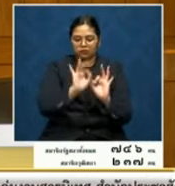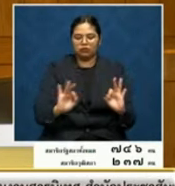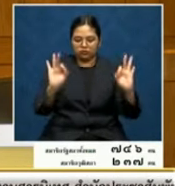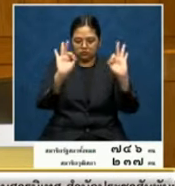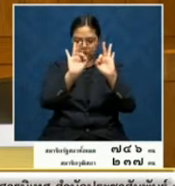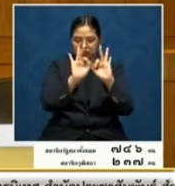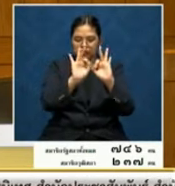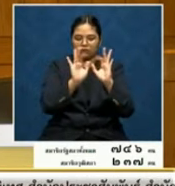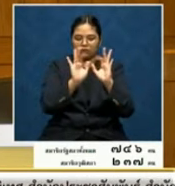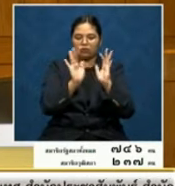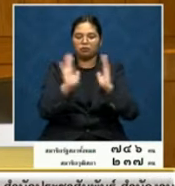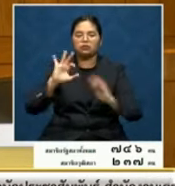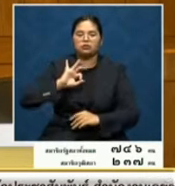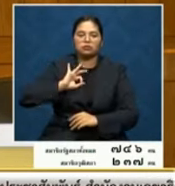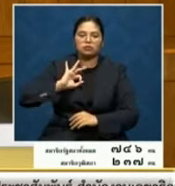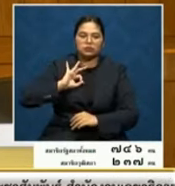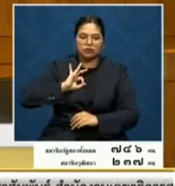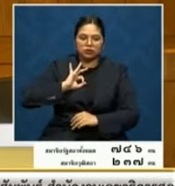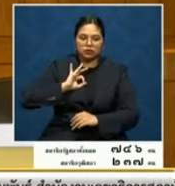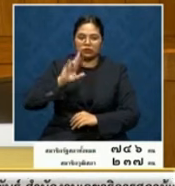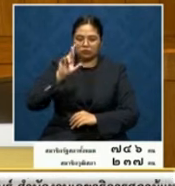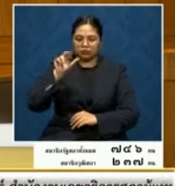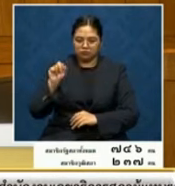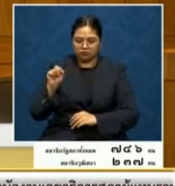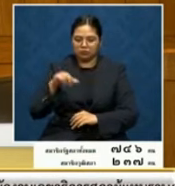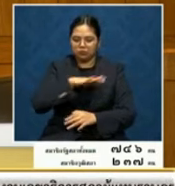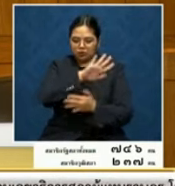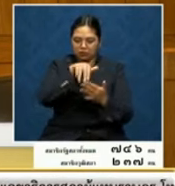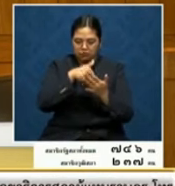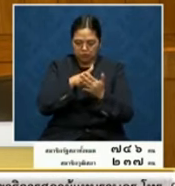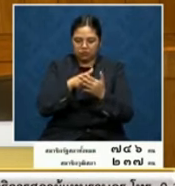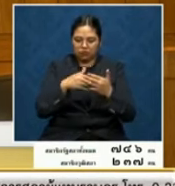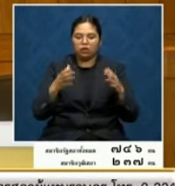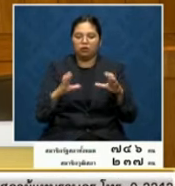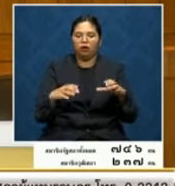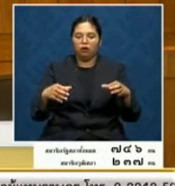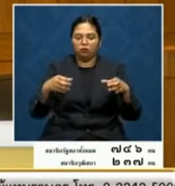าชิกที่กรุณาให้คำแนะนำเรื่องกรอบระยะสั้น